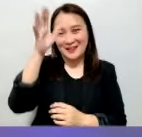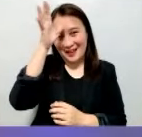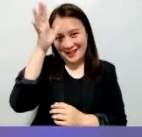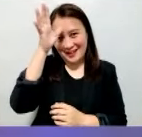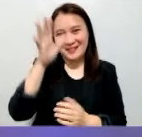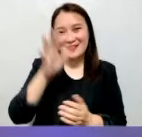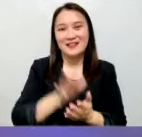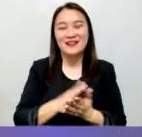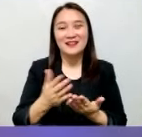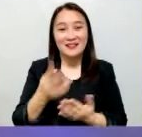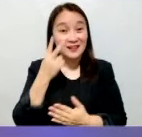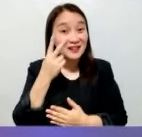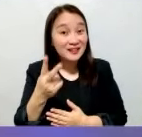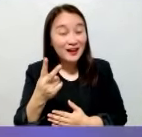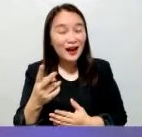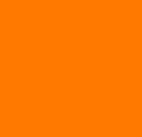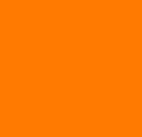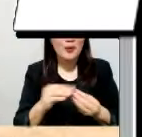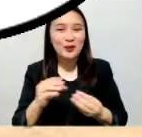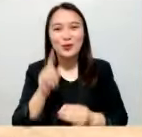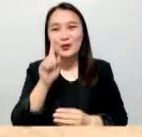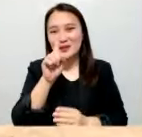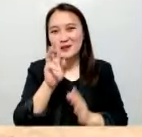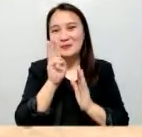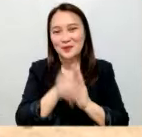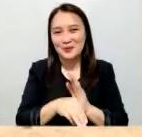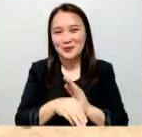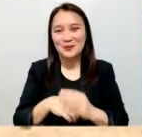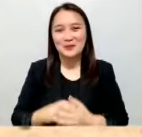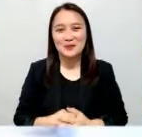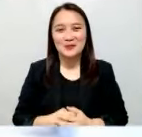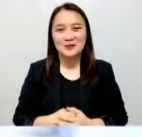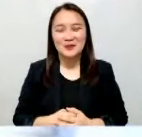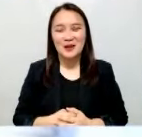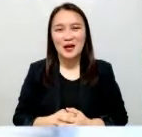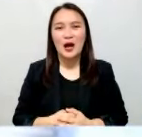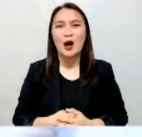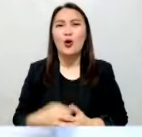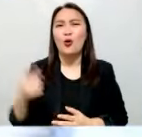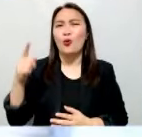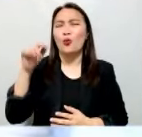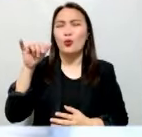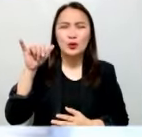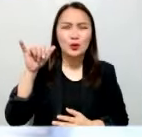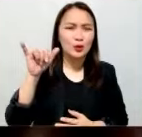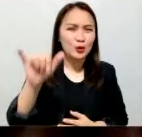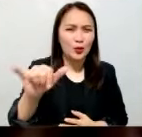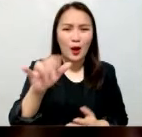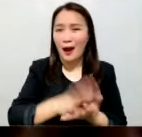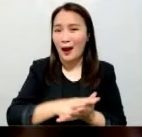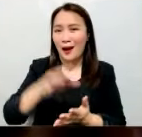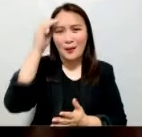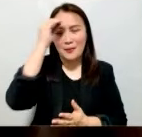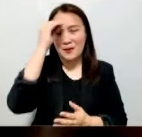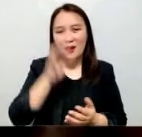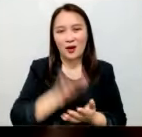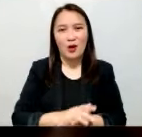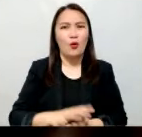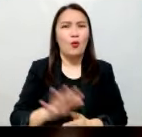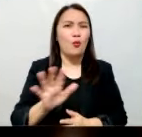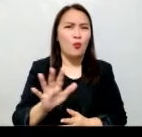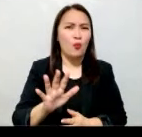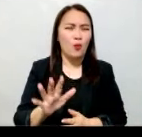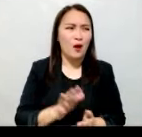sa kwentong 1 minuto. Walang hanggan ang kaalaman ng tao, kaya huwag minosin ang kapangyarihan ng